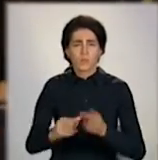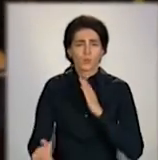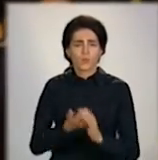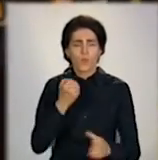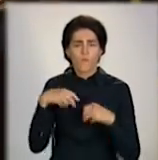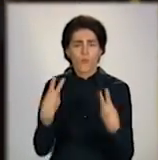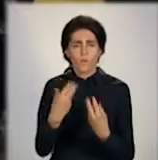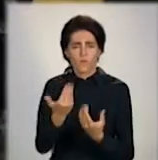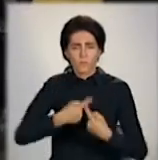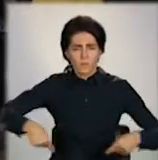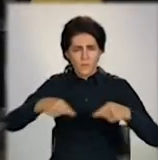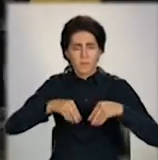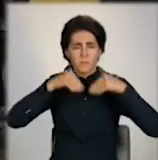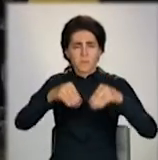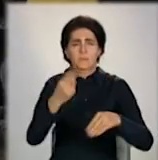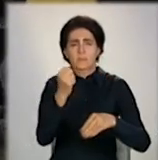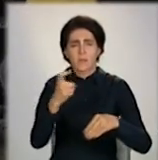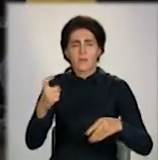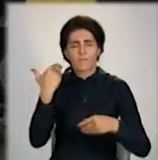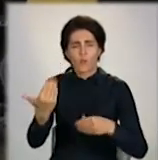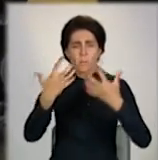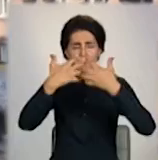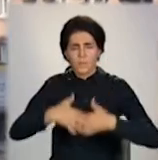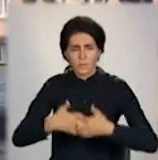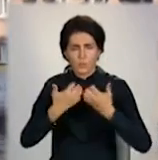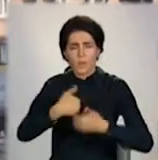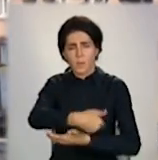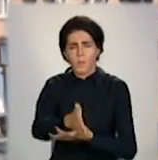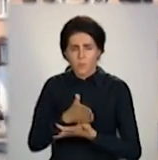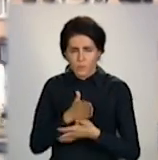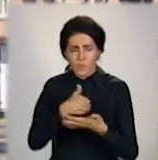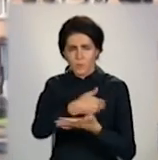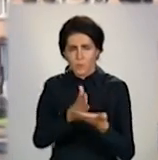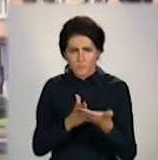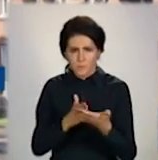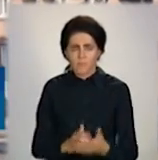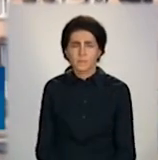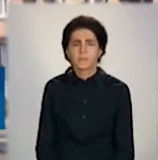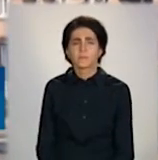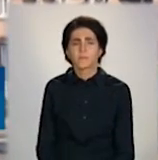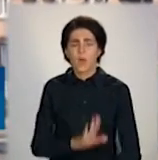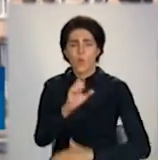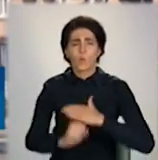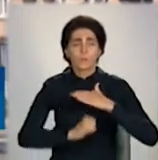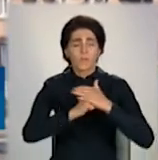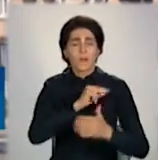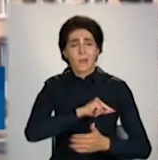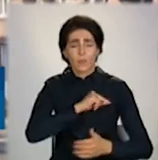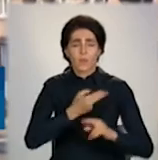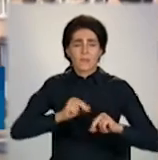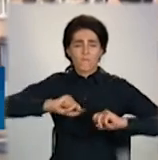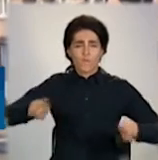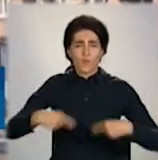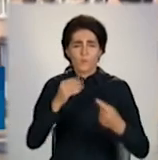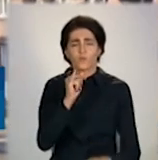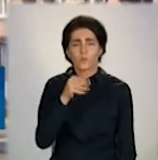вогнетривку футеровку, а в цеху полагодили механічне обладнання. Основні роботи, які проводились, це відновлення